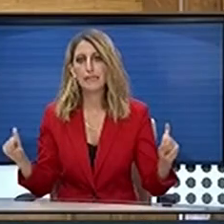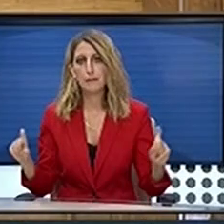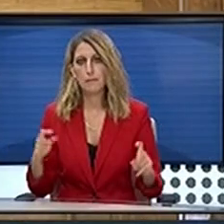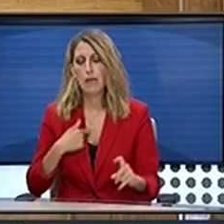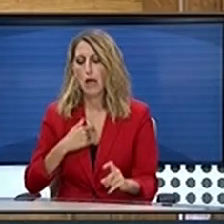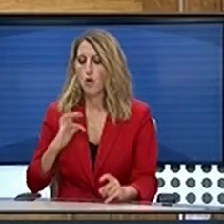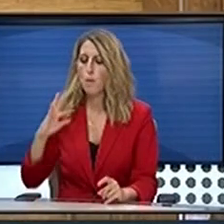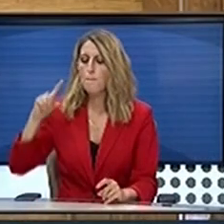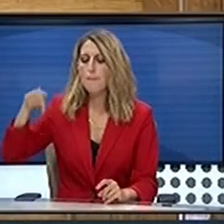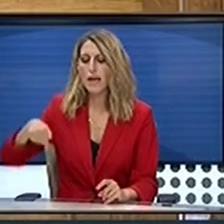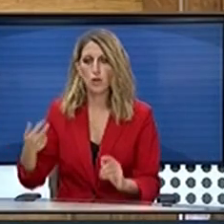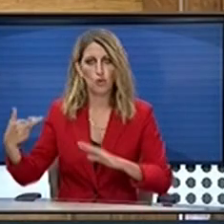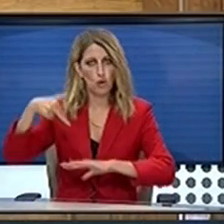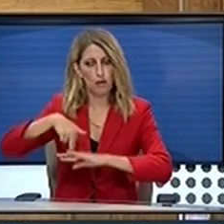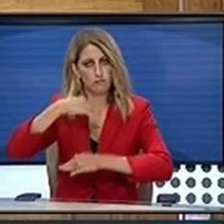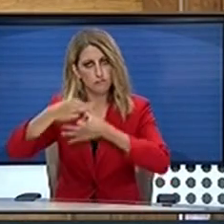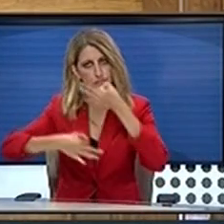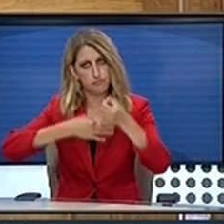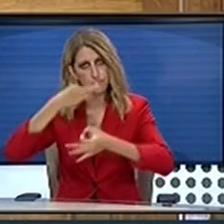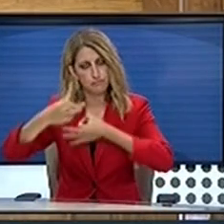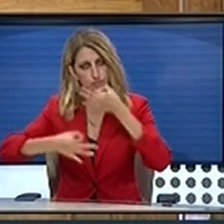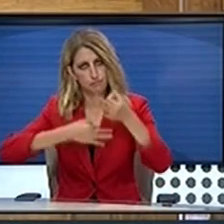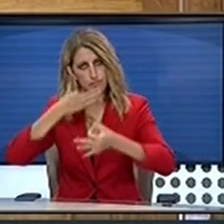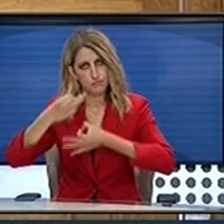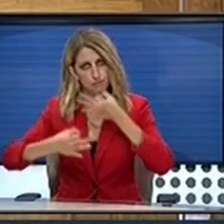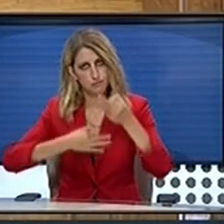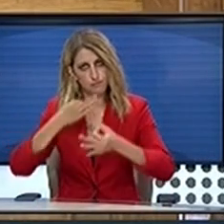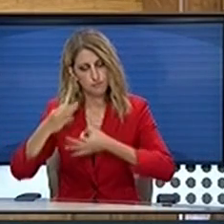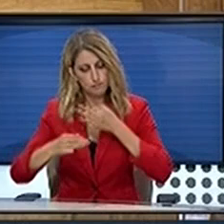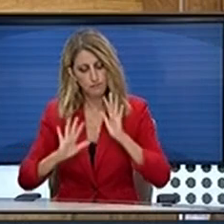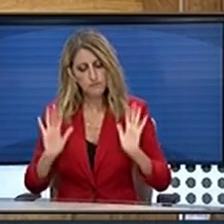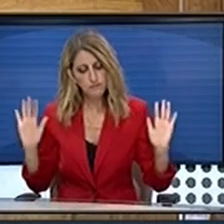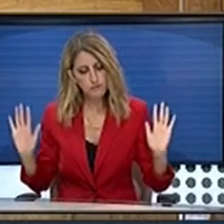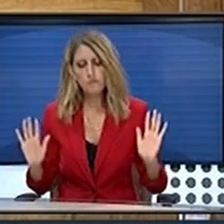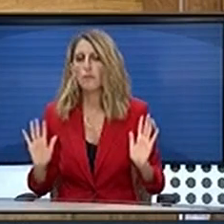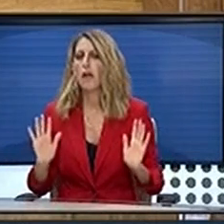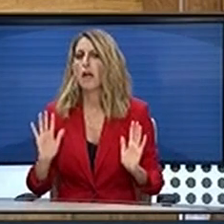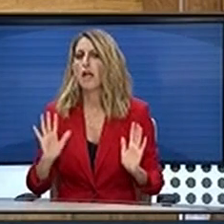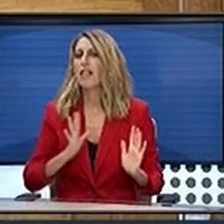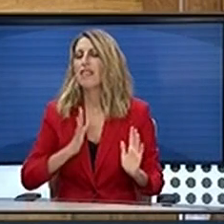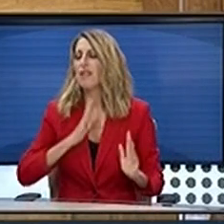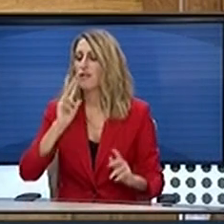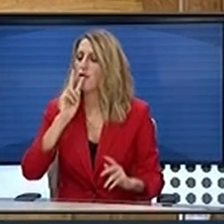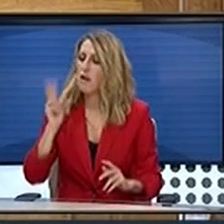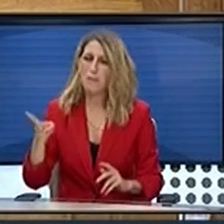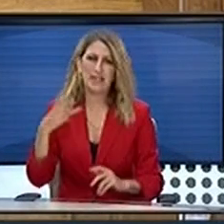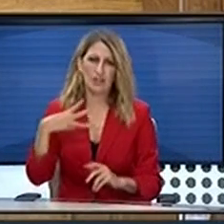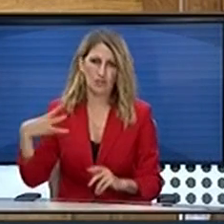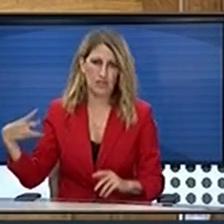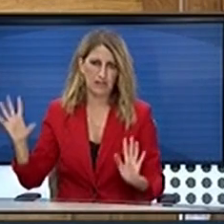τώρα στα όσα ανεύθυνα έχουν ακουστεί από την αντιπολίτευση και ειδικά από τον αρχηγό του